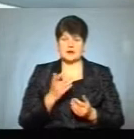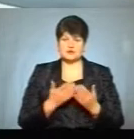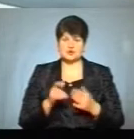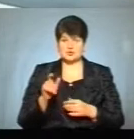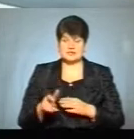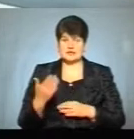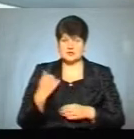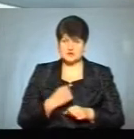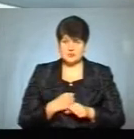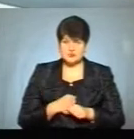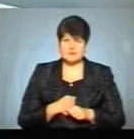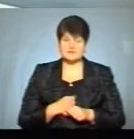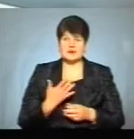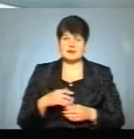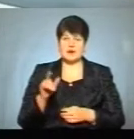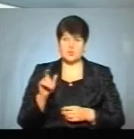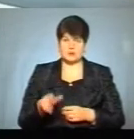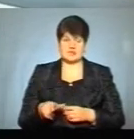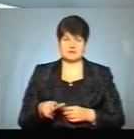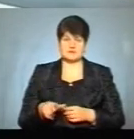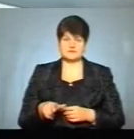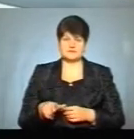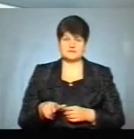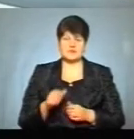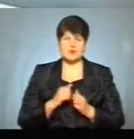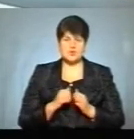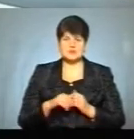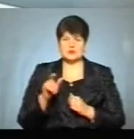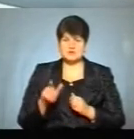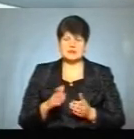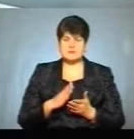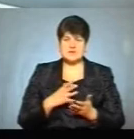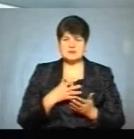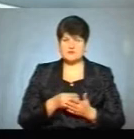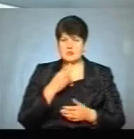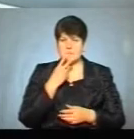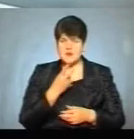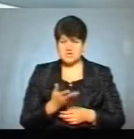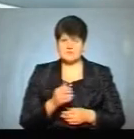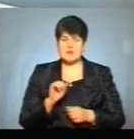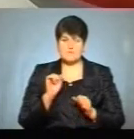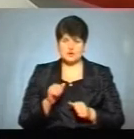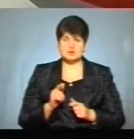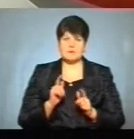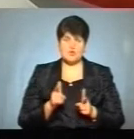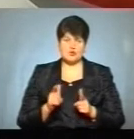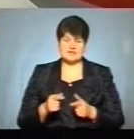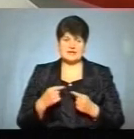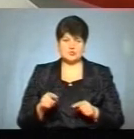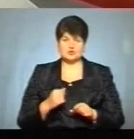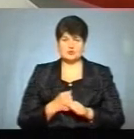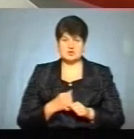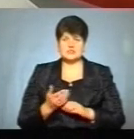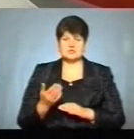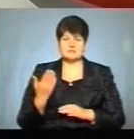попередньо працювала. Але людина... Кожна людина має своє бачення, і вона може погоджуватися зовсім на іншу роботу, ніж працювала